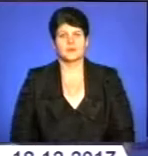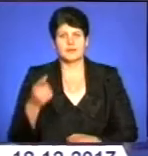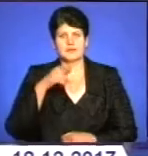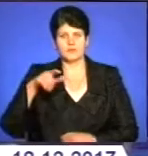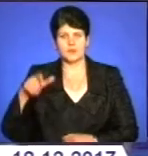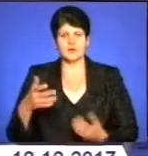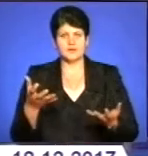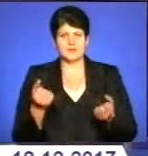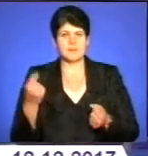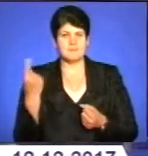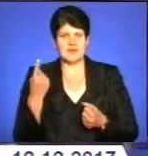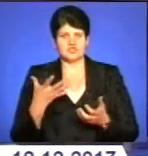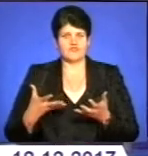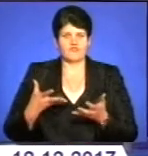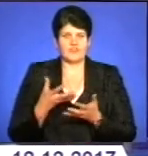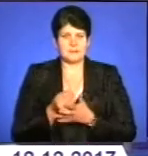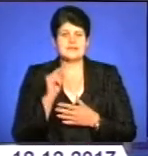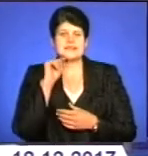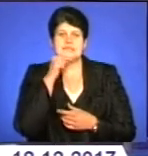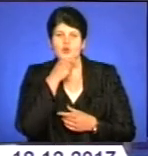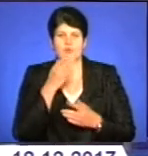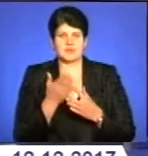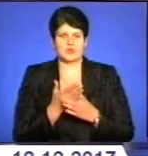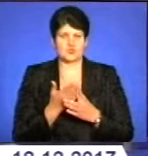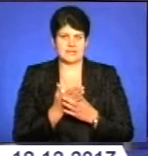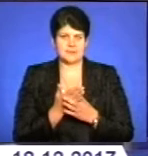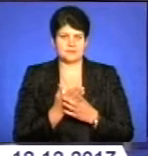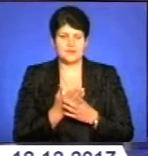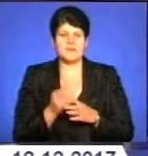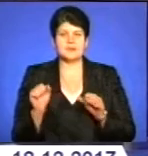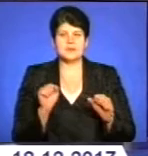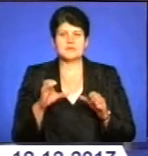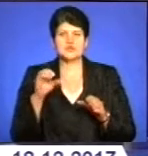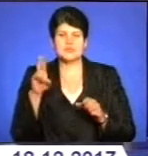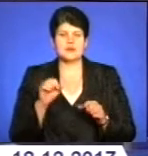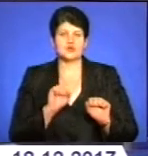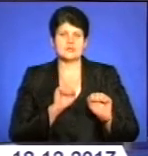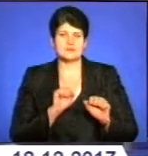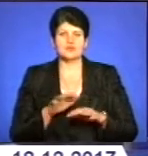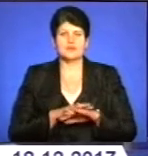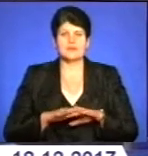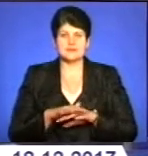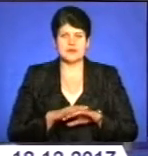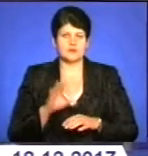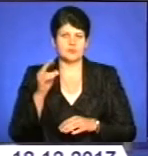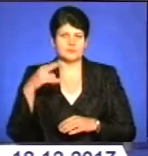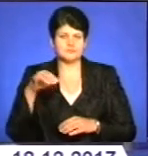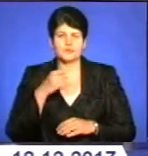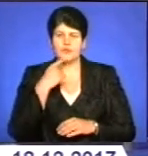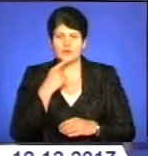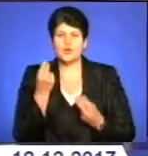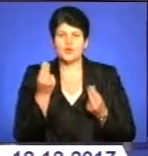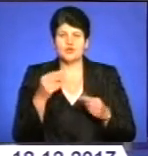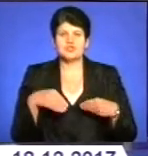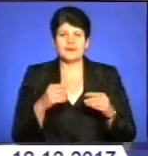Тернополяни отримали перші виплати за зекономлені субсидії. У Департаменті соціального захисту населення облдержадміністрації кажуть, наразі гроші